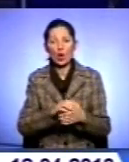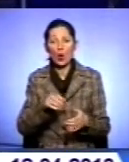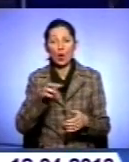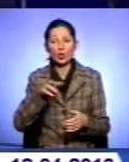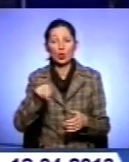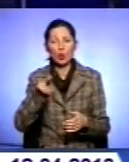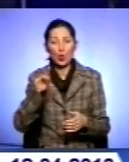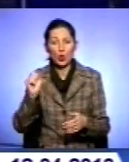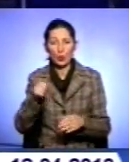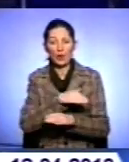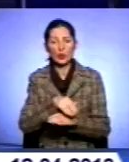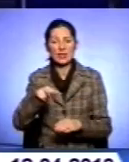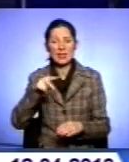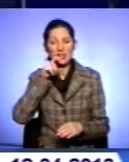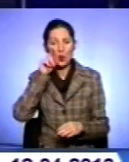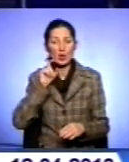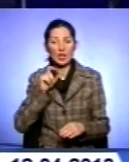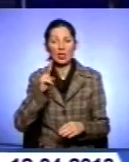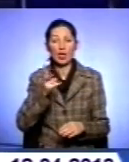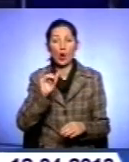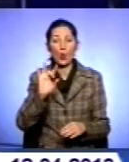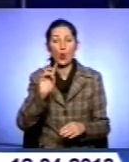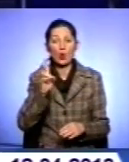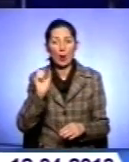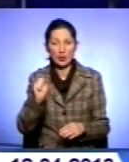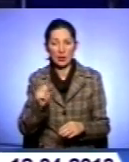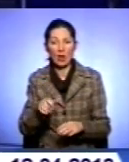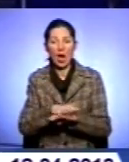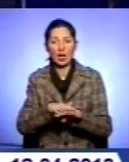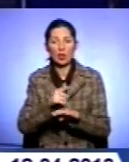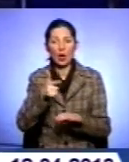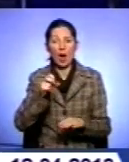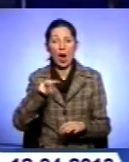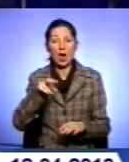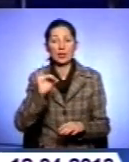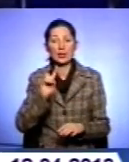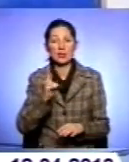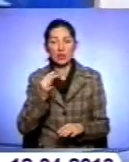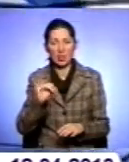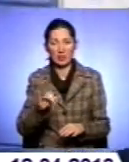Українки та Леся Курбаса біля ринку Галицький, повідомляє сайт облдержадміністрації.